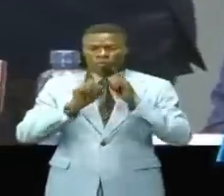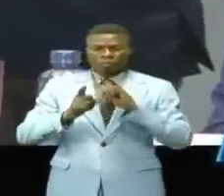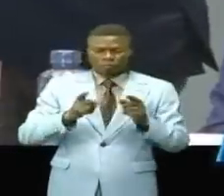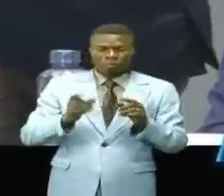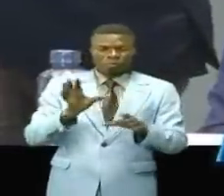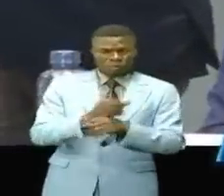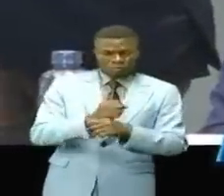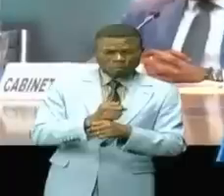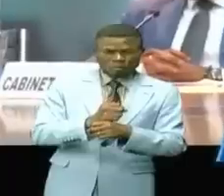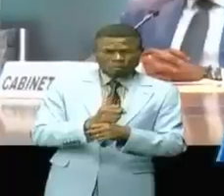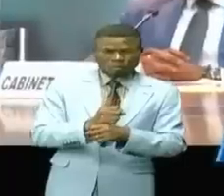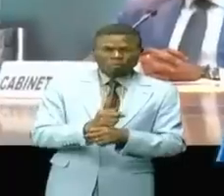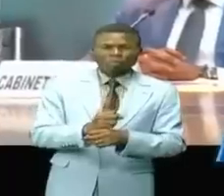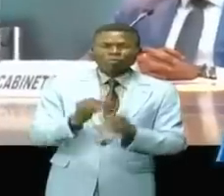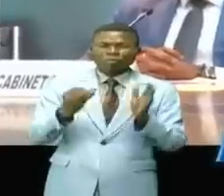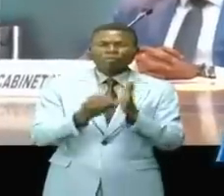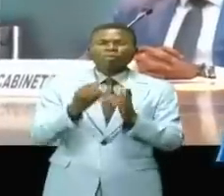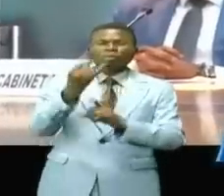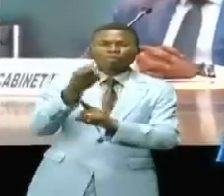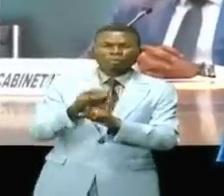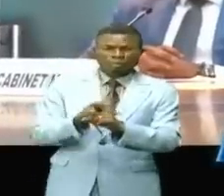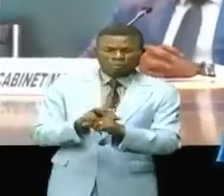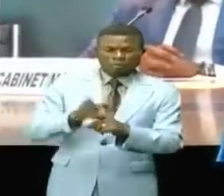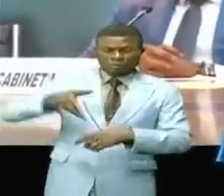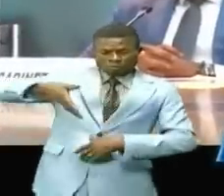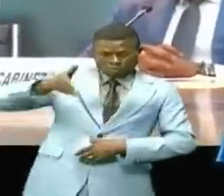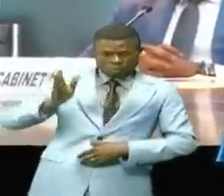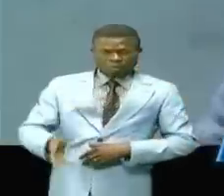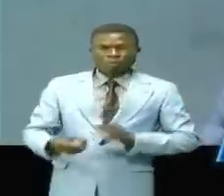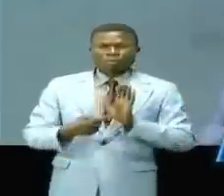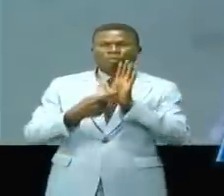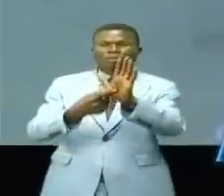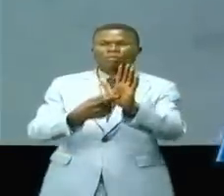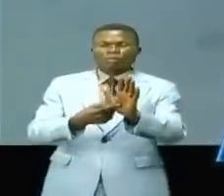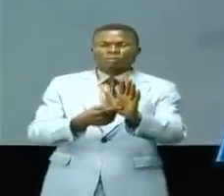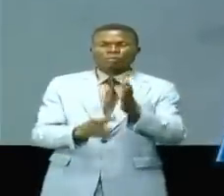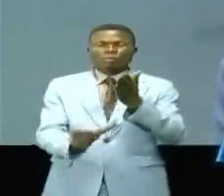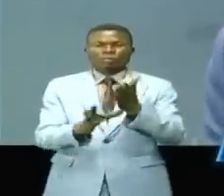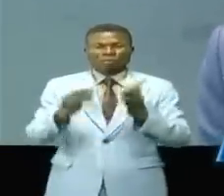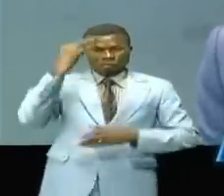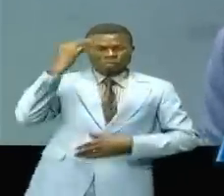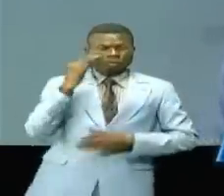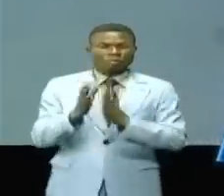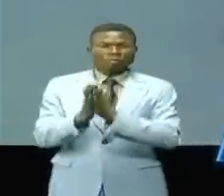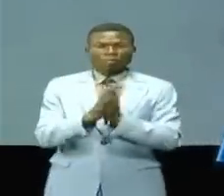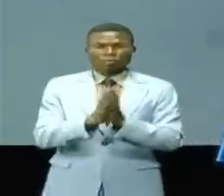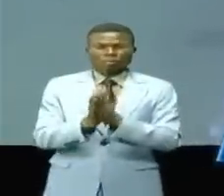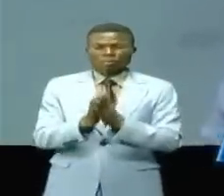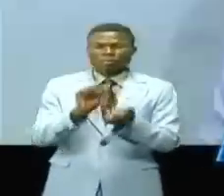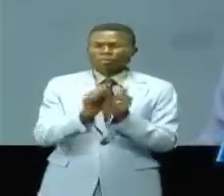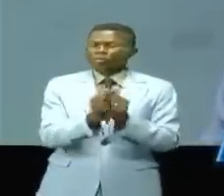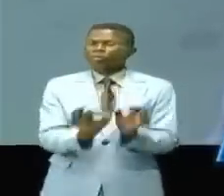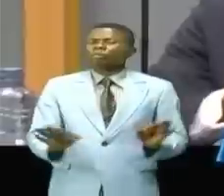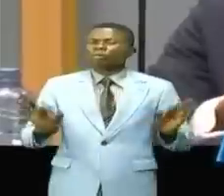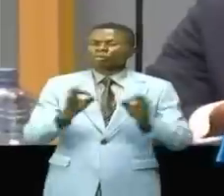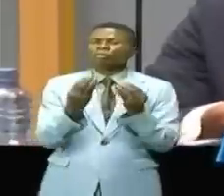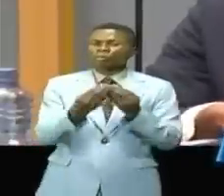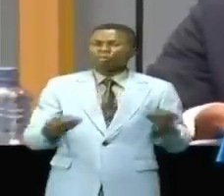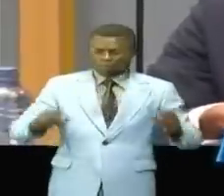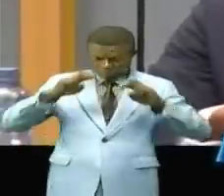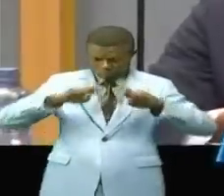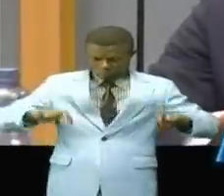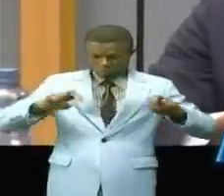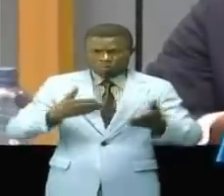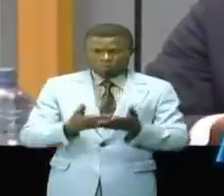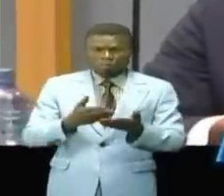de cette étude qui a duré 6 mois, les experts ont présenté au VPM Vital Kamerhe l'essentiel des résultats de leur analyse